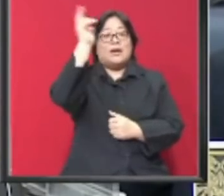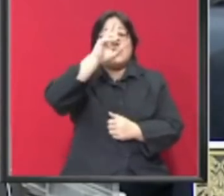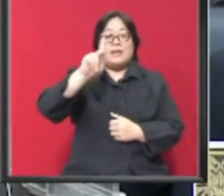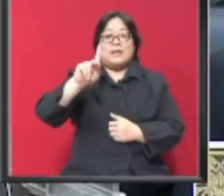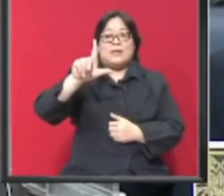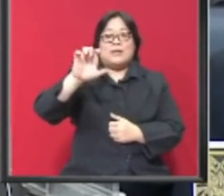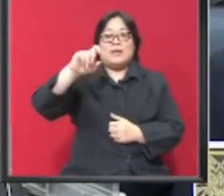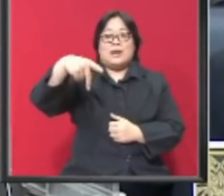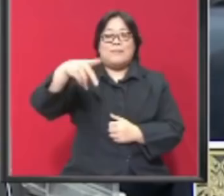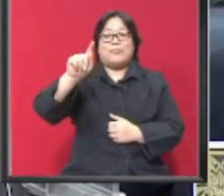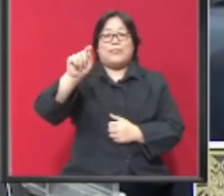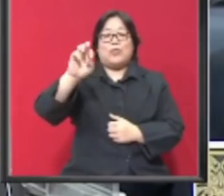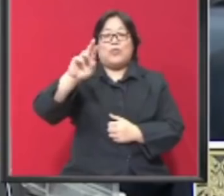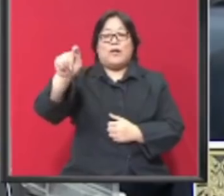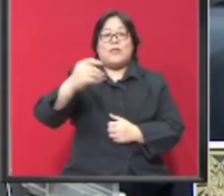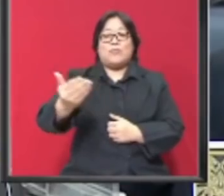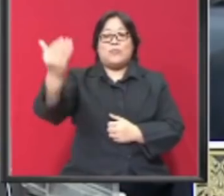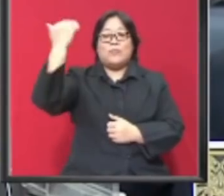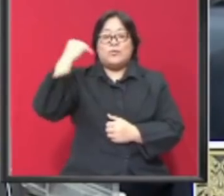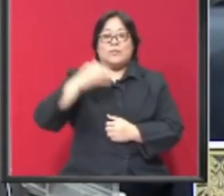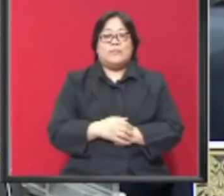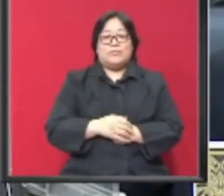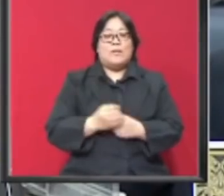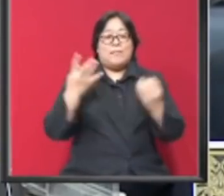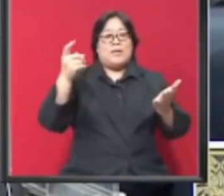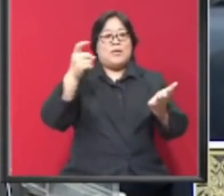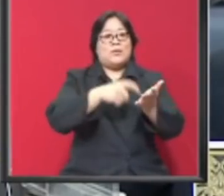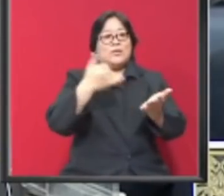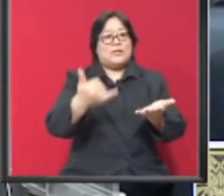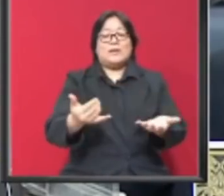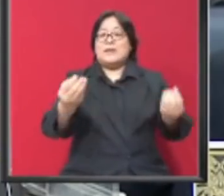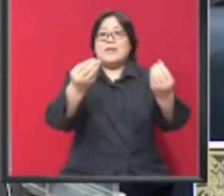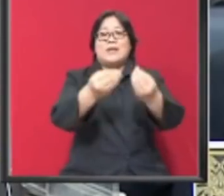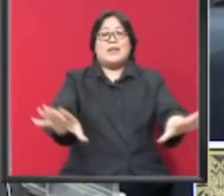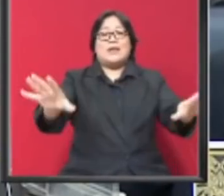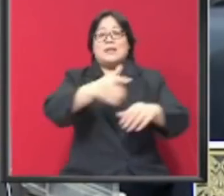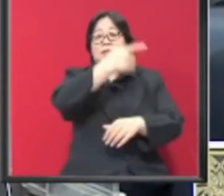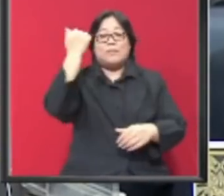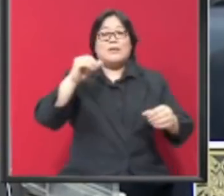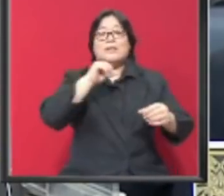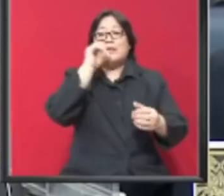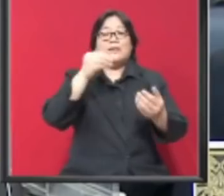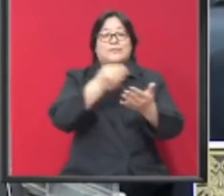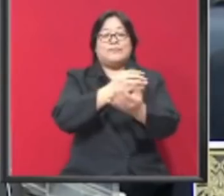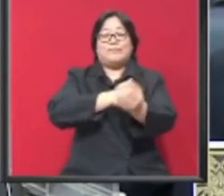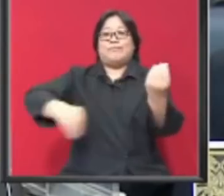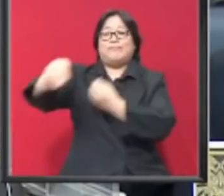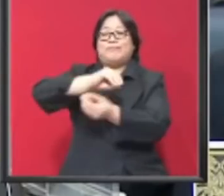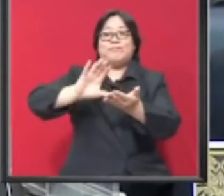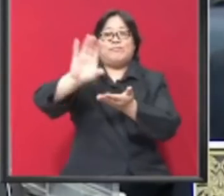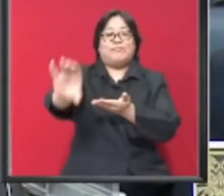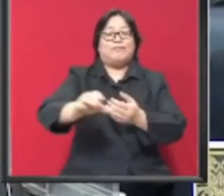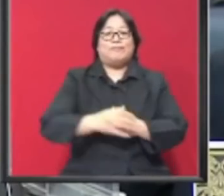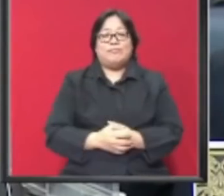dahulu kebanyakan hutang Ini sudah hilang sama sekali karena tidak di labor